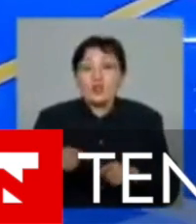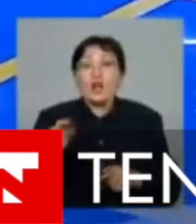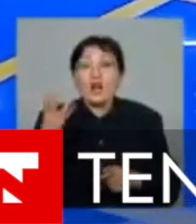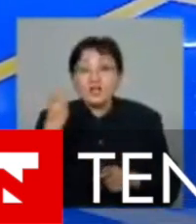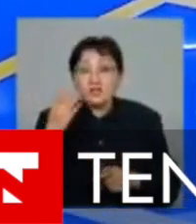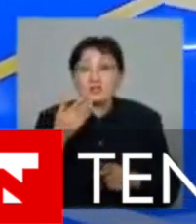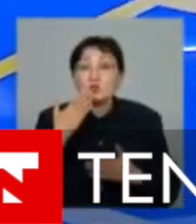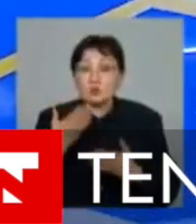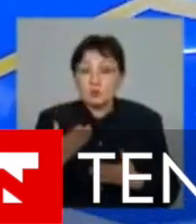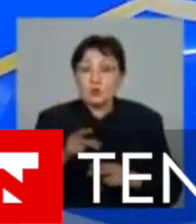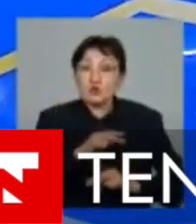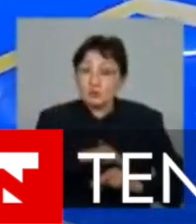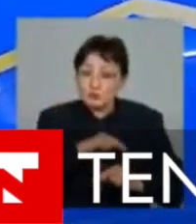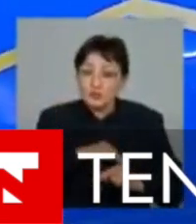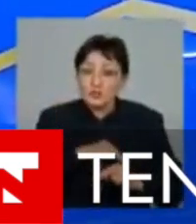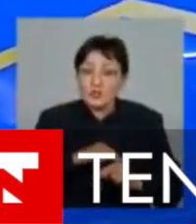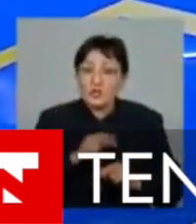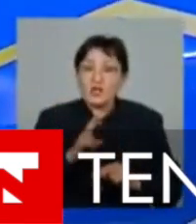жасап отырған